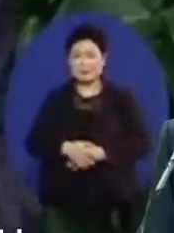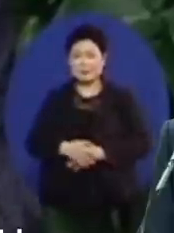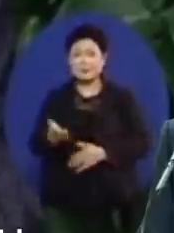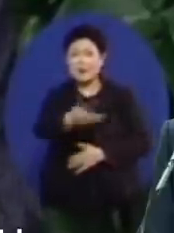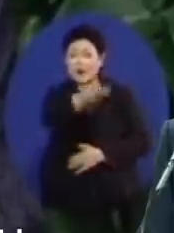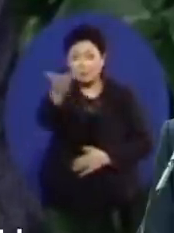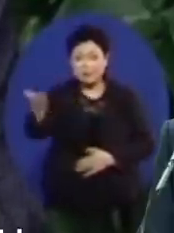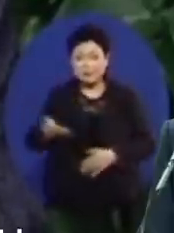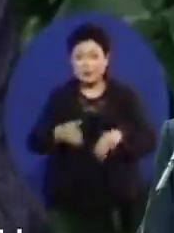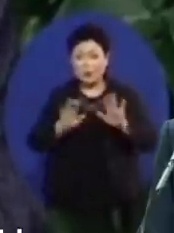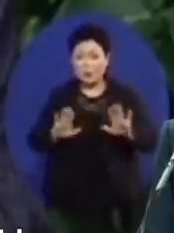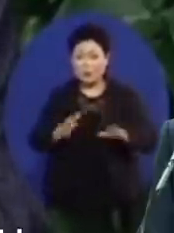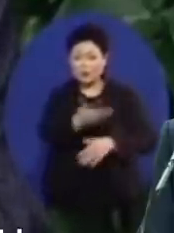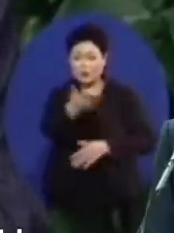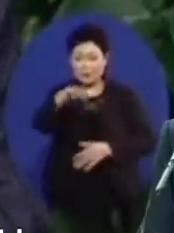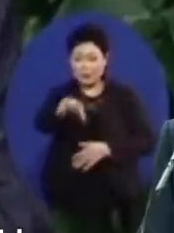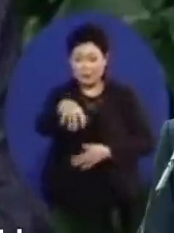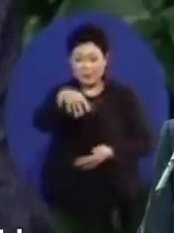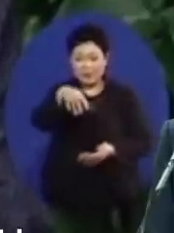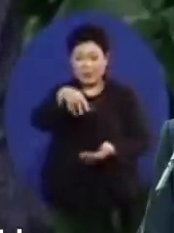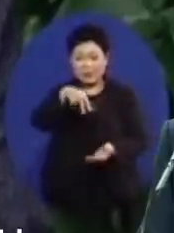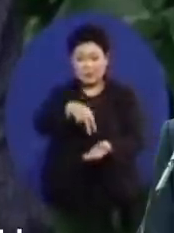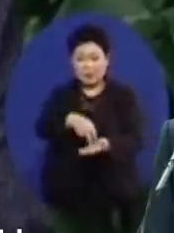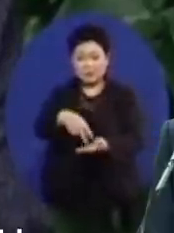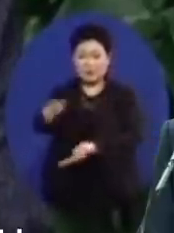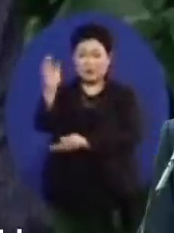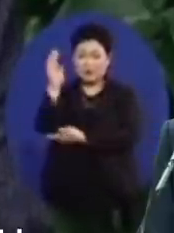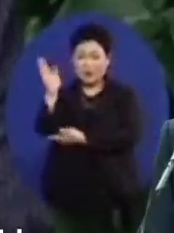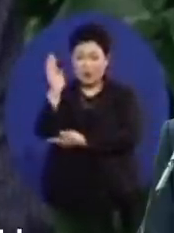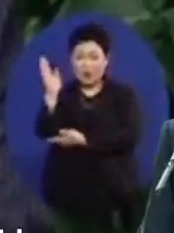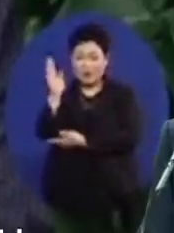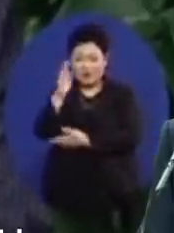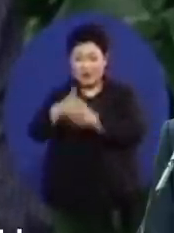여러분, 오늘 여러분 앞에 서서 설교 한편 하는 이 설교도